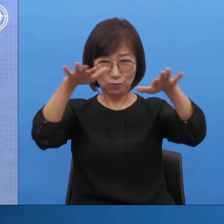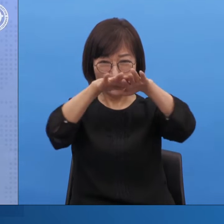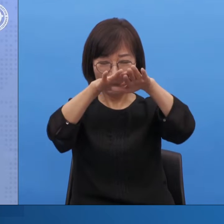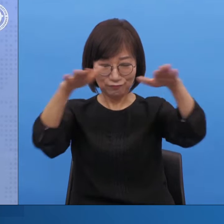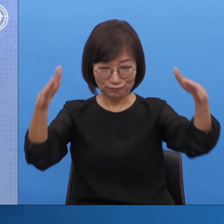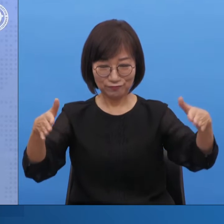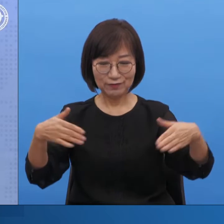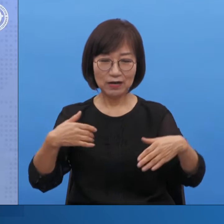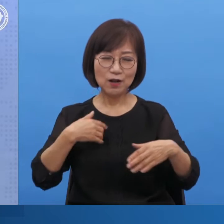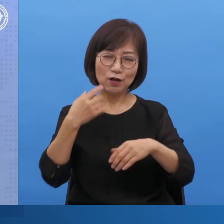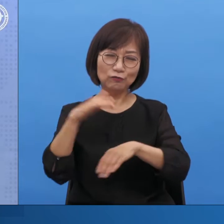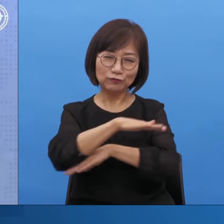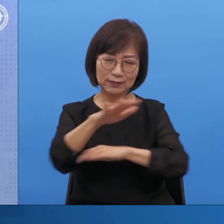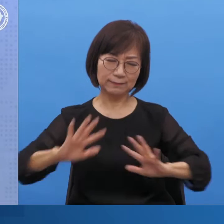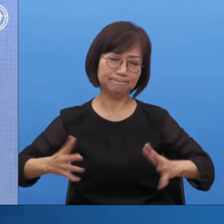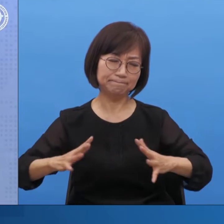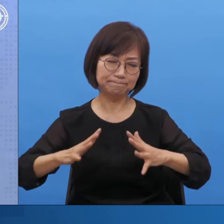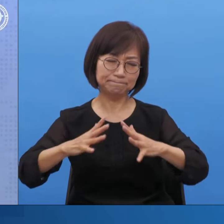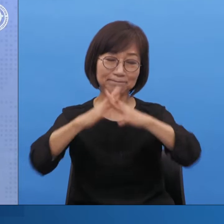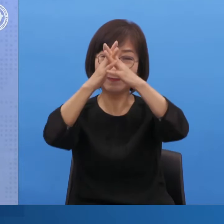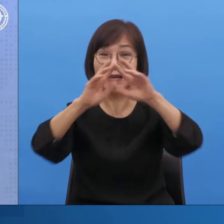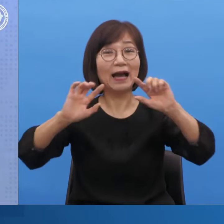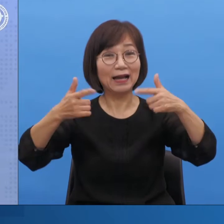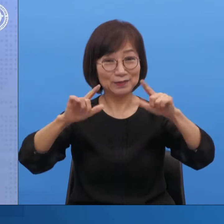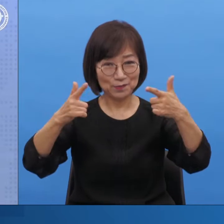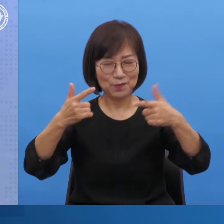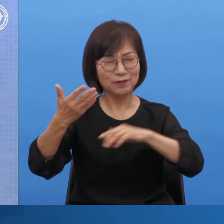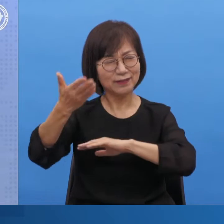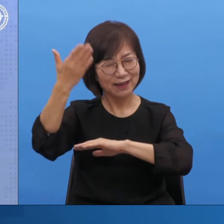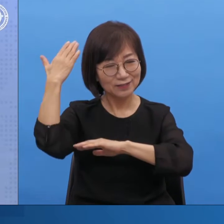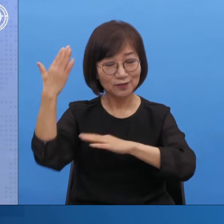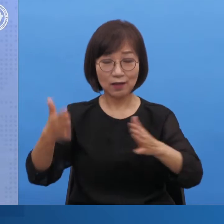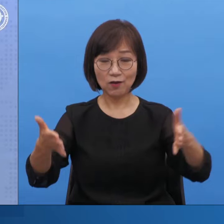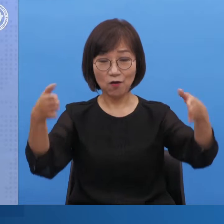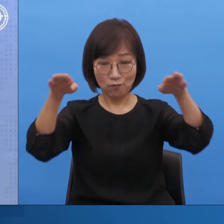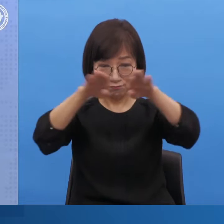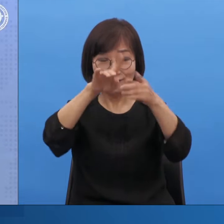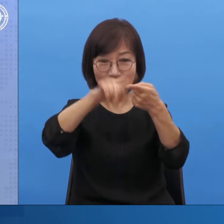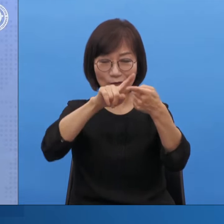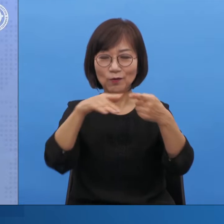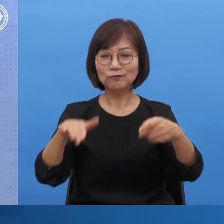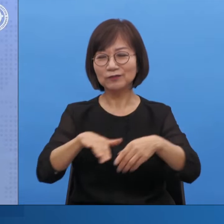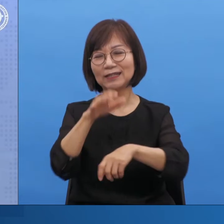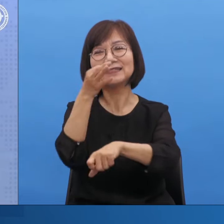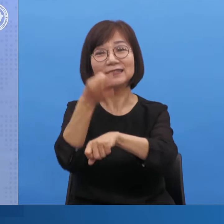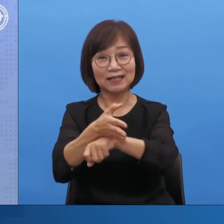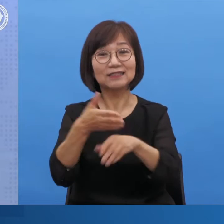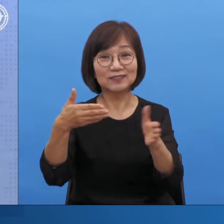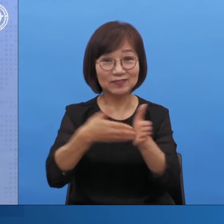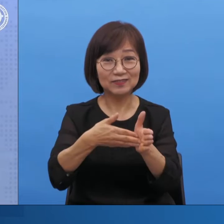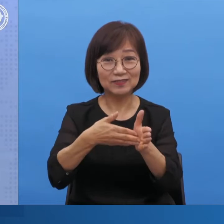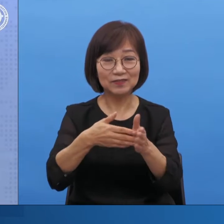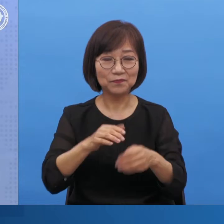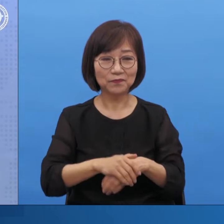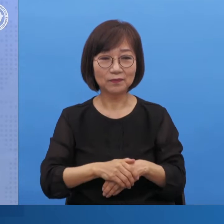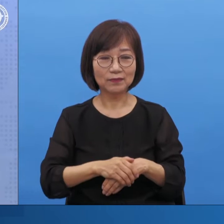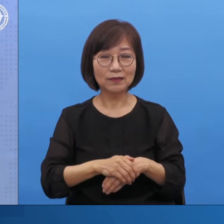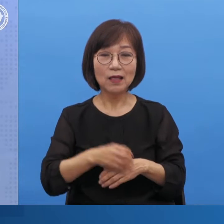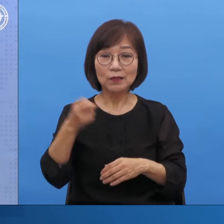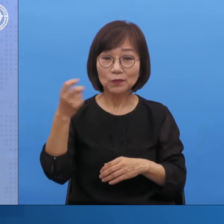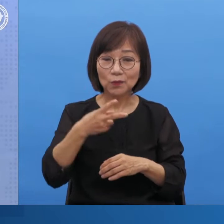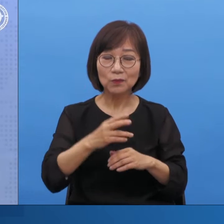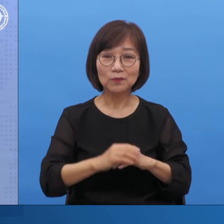사왔어요. And so this church, we did not build from the get-go. We bought this building as it was. 이게 말이죠, 막 그동안에 길도 없어져